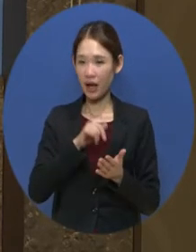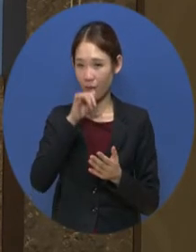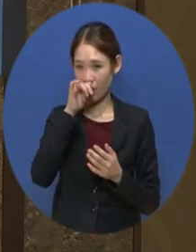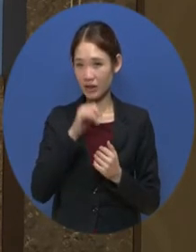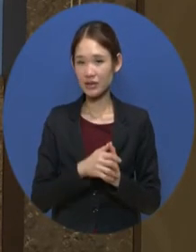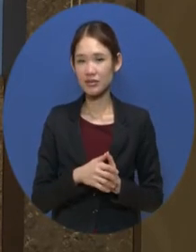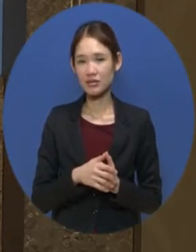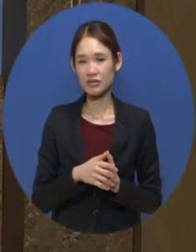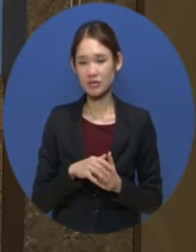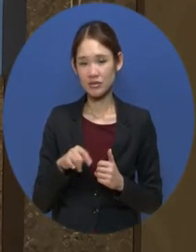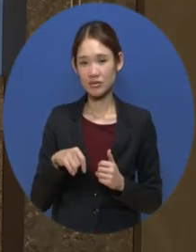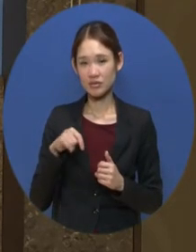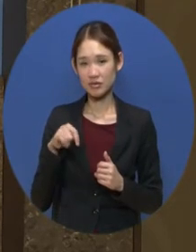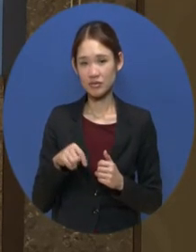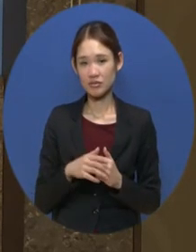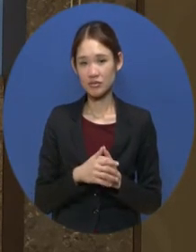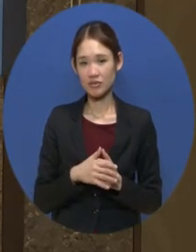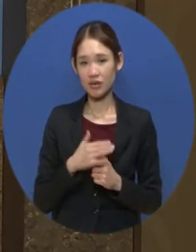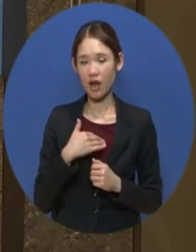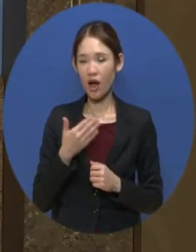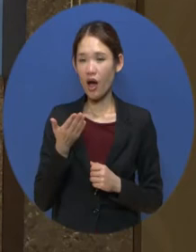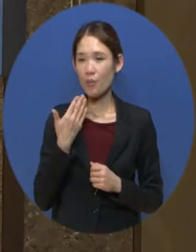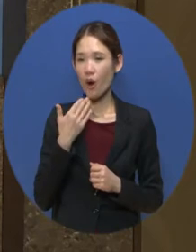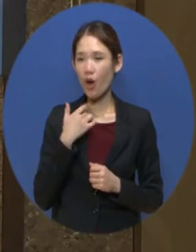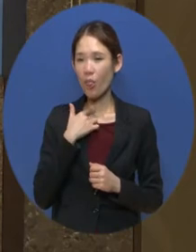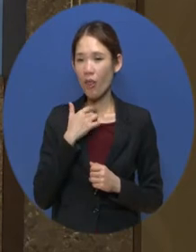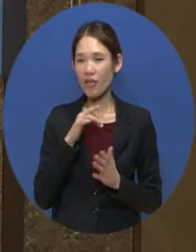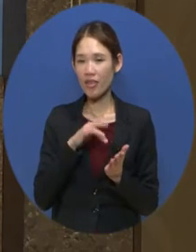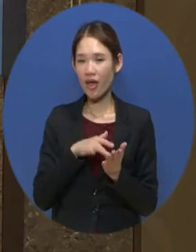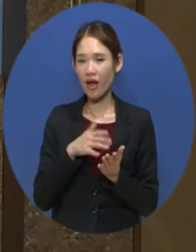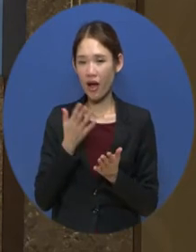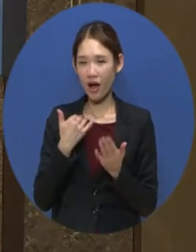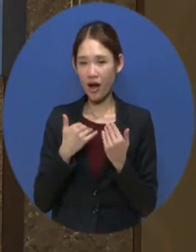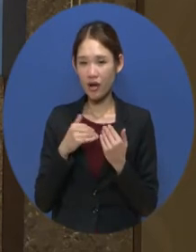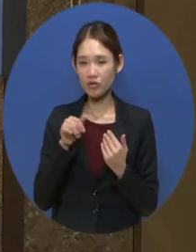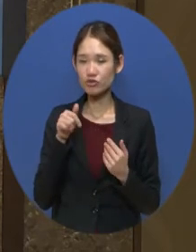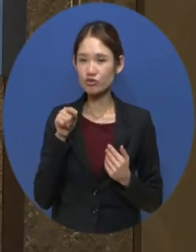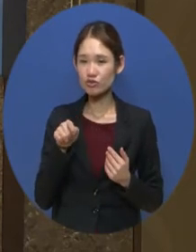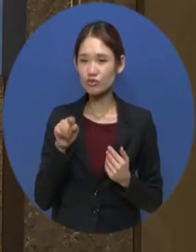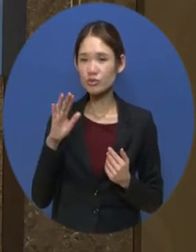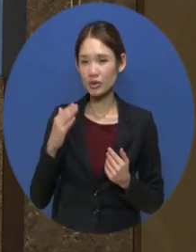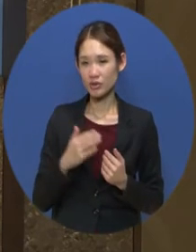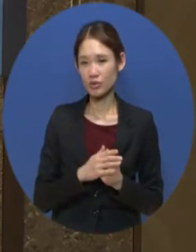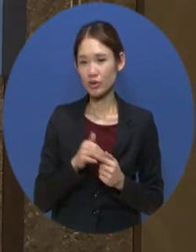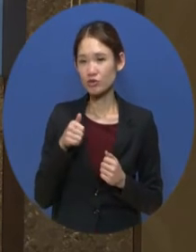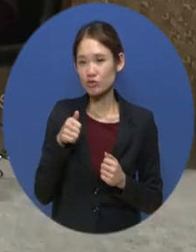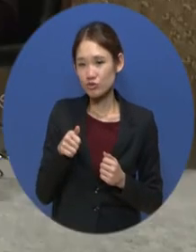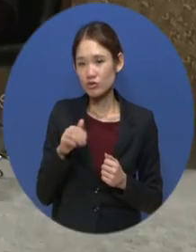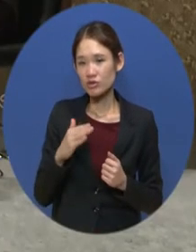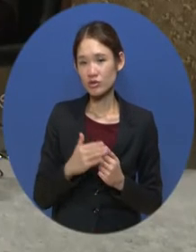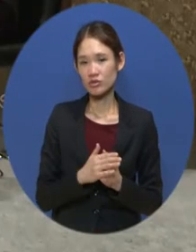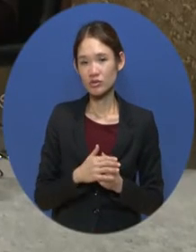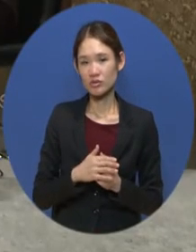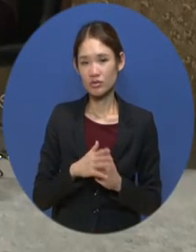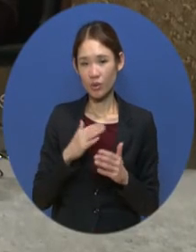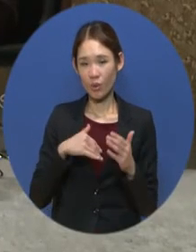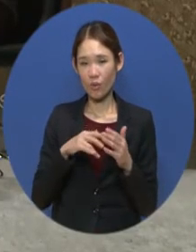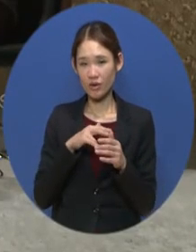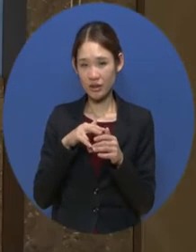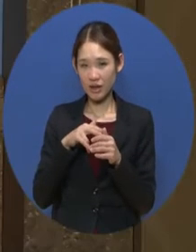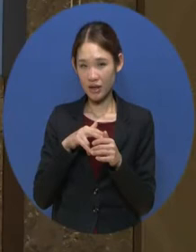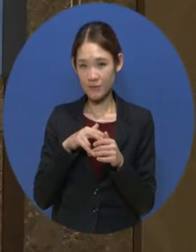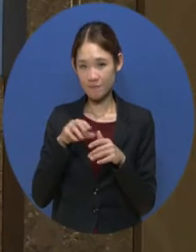중에서 이제 내가 어제 먹었던 약 다시 한번 내가 보고 싶어 하면은 그 누르면 돼요. 이런 식으로 누르면은 공공 데이터에서